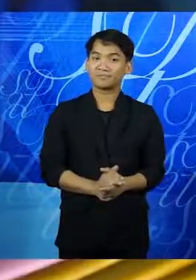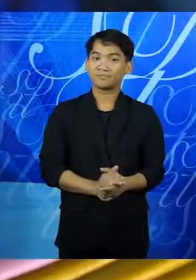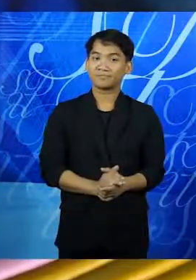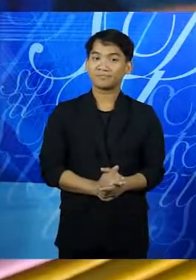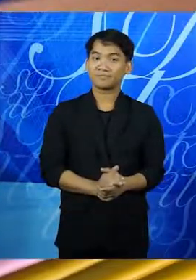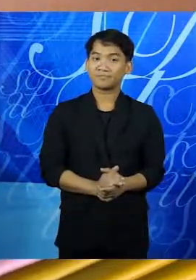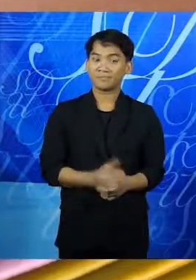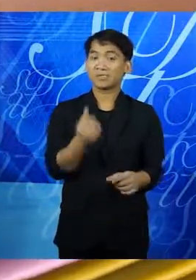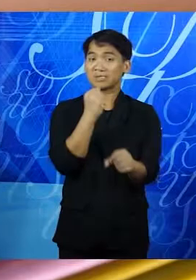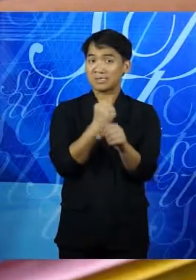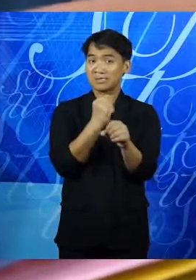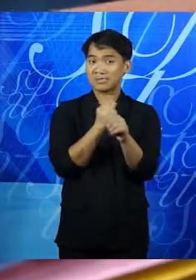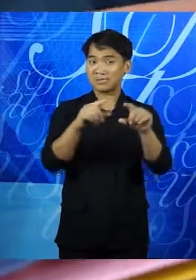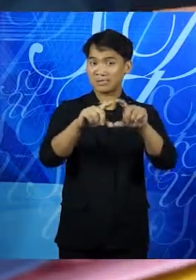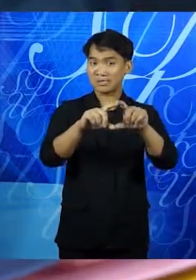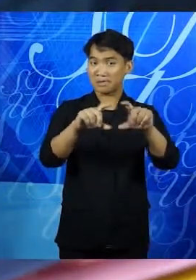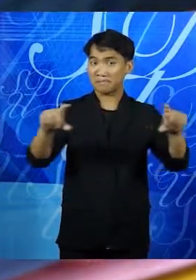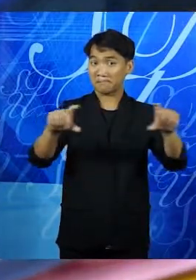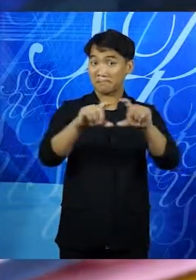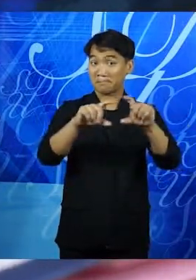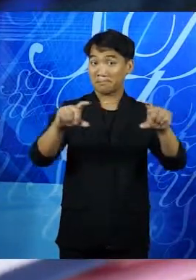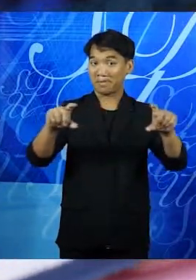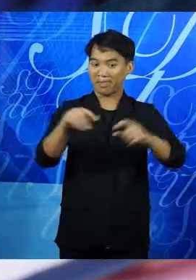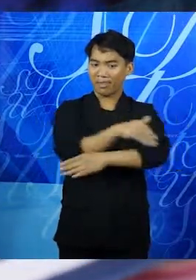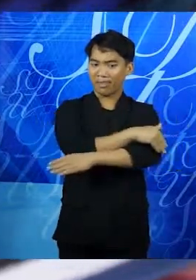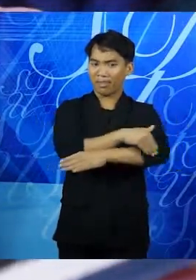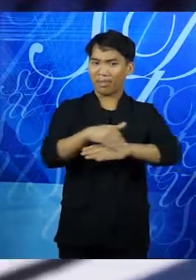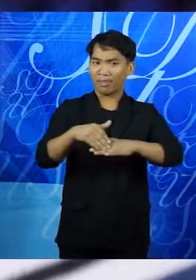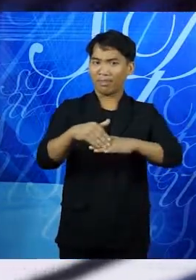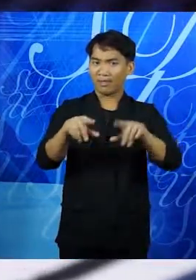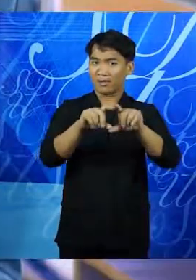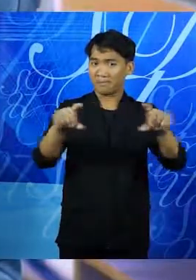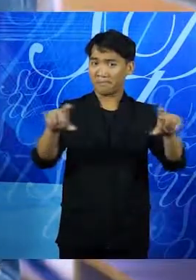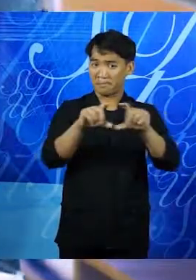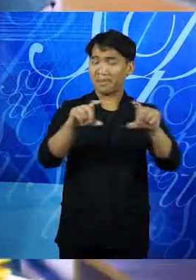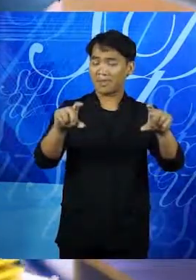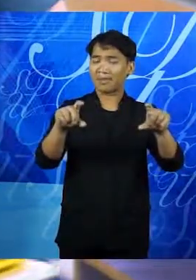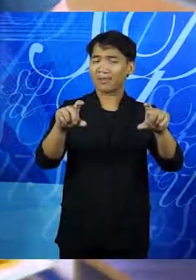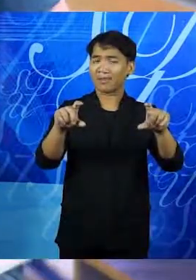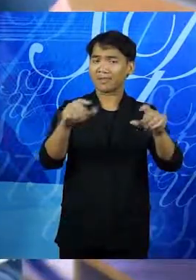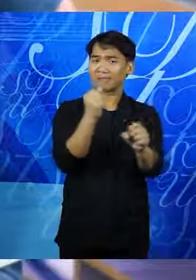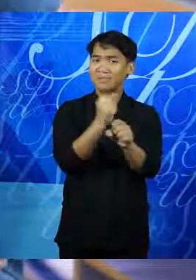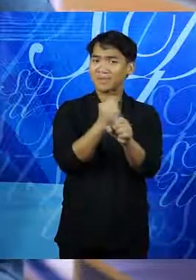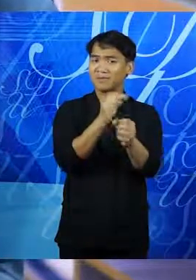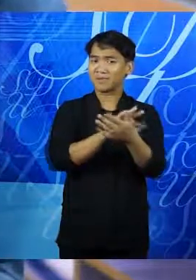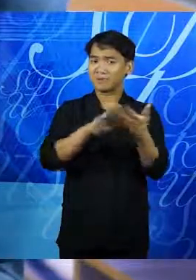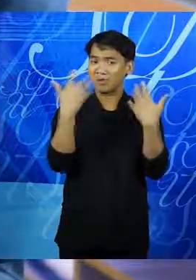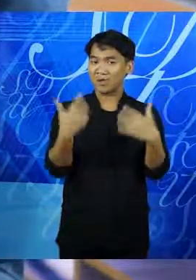แผ่นนี้เมื่อเราทำแผ่นเสร็จแล้วเนี่ยนะคะเราสามารถเอามาติดเก็บไว้ข้างในของสมุดแบบนี้นะ